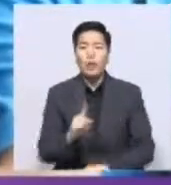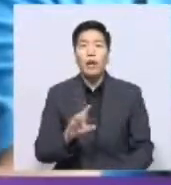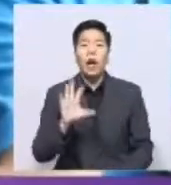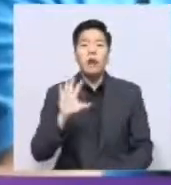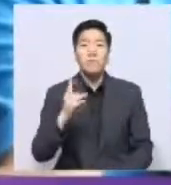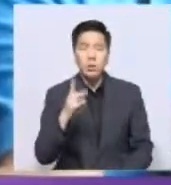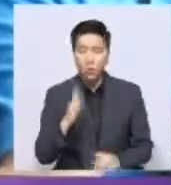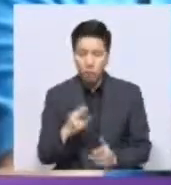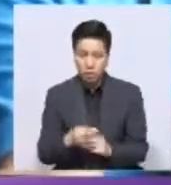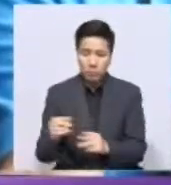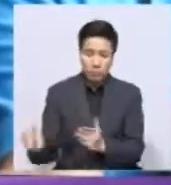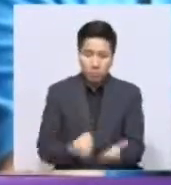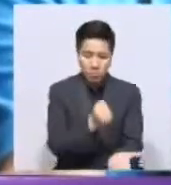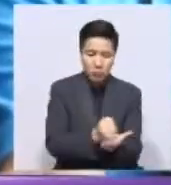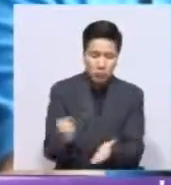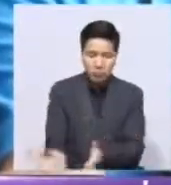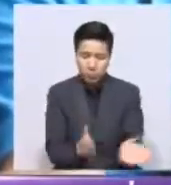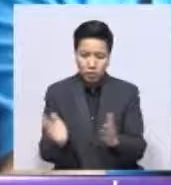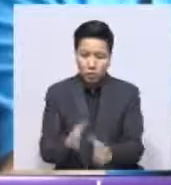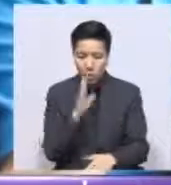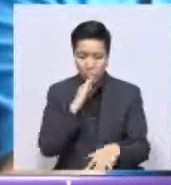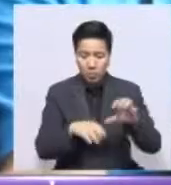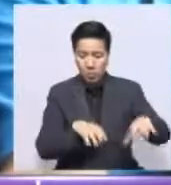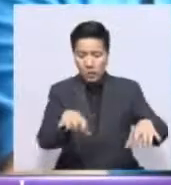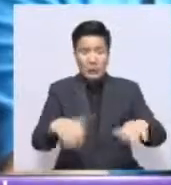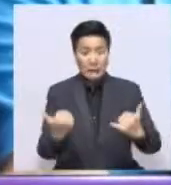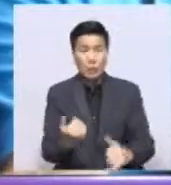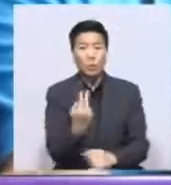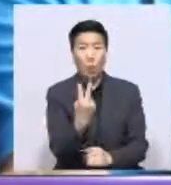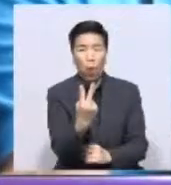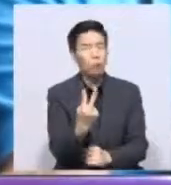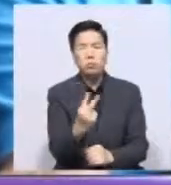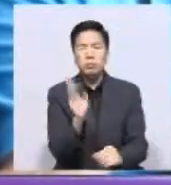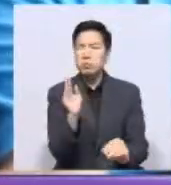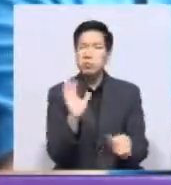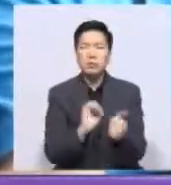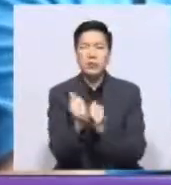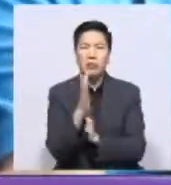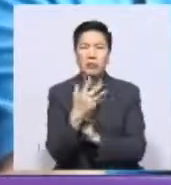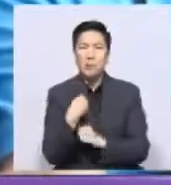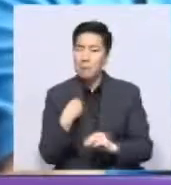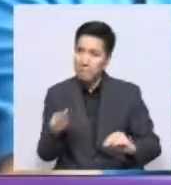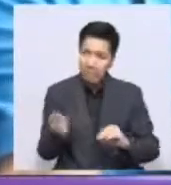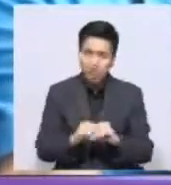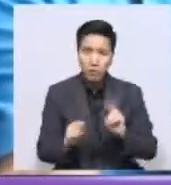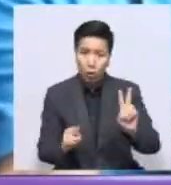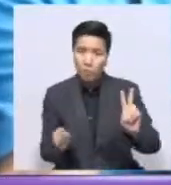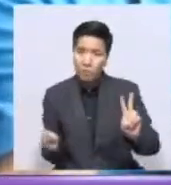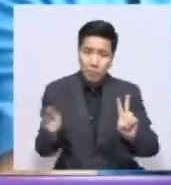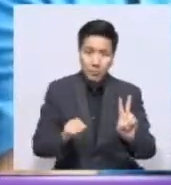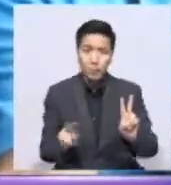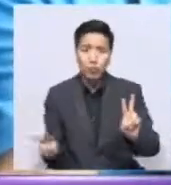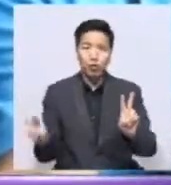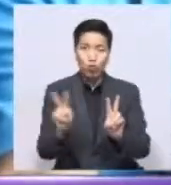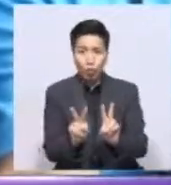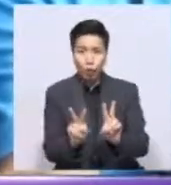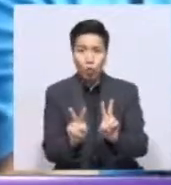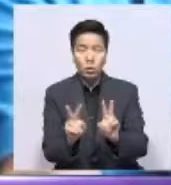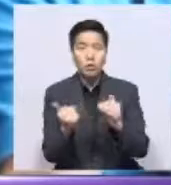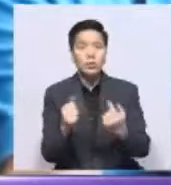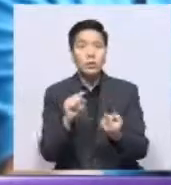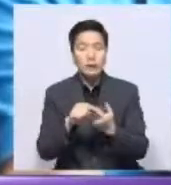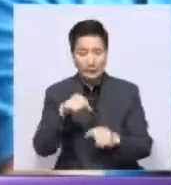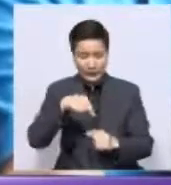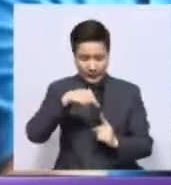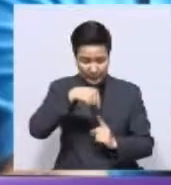ครับ 50,000 ถ้ามี20นี้คงไม่ทันนะเราก็ต้องเปิดเพิ่มอีกวันนี้อีก20ครับแล้วก็ที่นี่กับที่ตั้